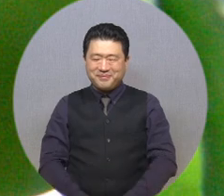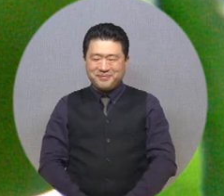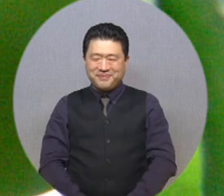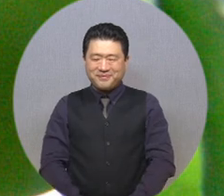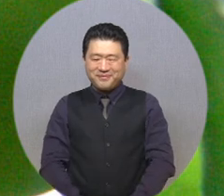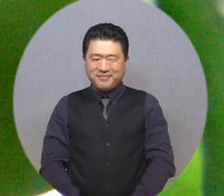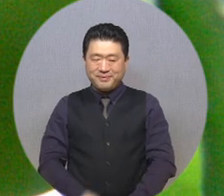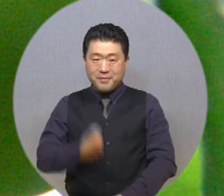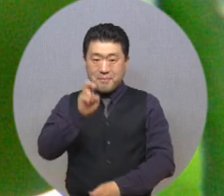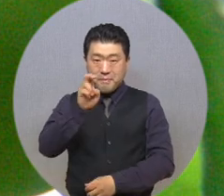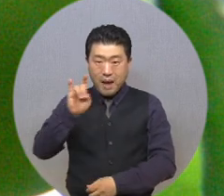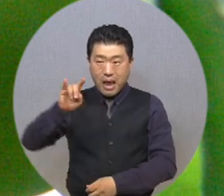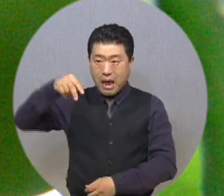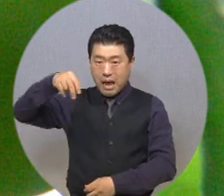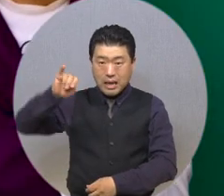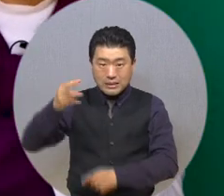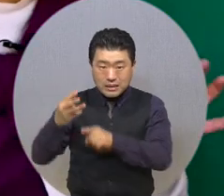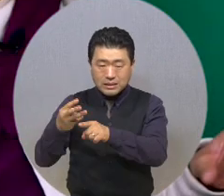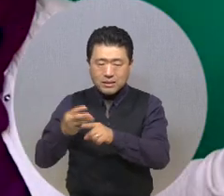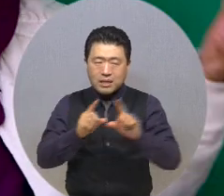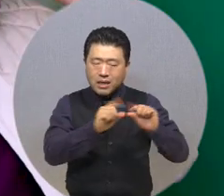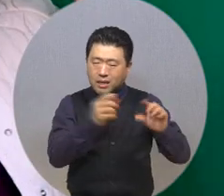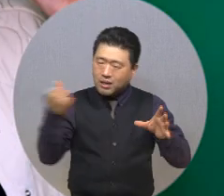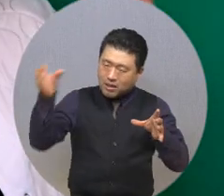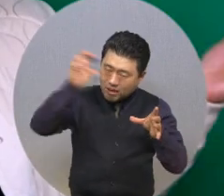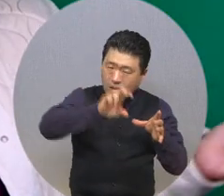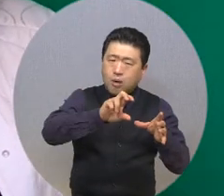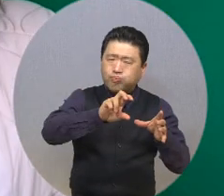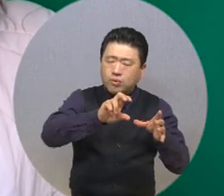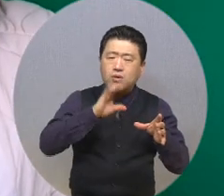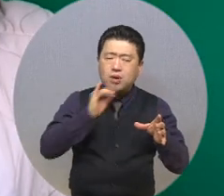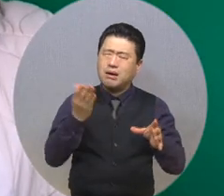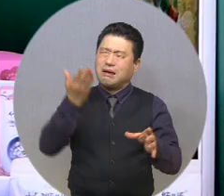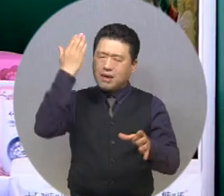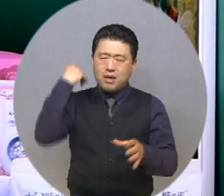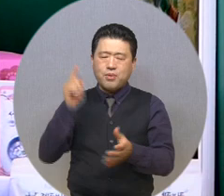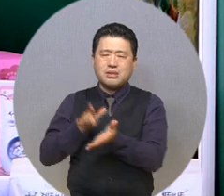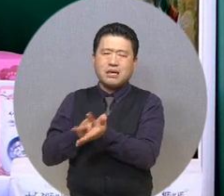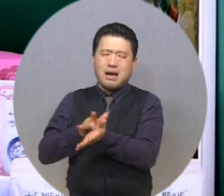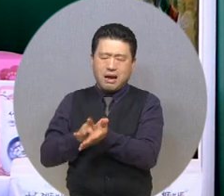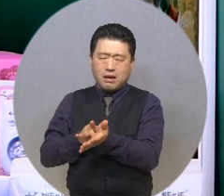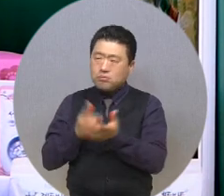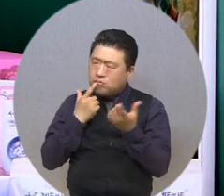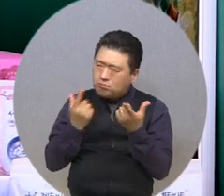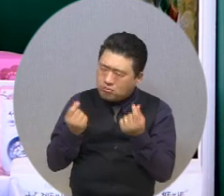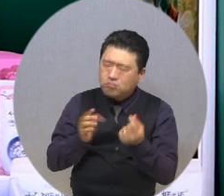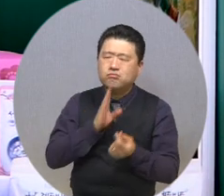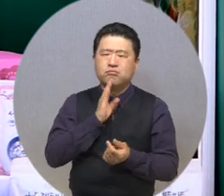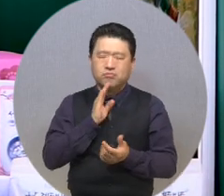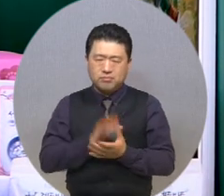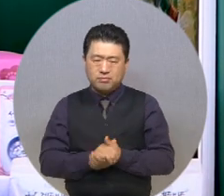네. 이 매실은 우리가 사실 음식에도 넣어서 먹지만 옛날에 네. 약으로도 많이 먹었잖아요. 그렇죠. 매실 그러면은